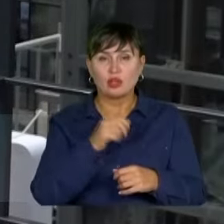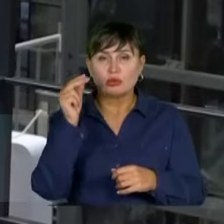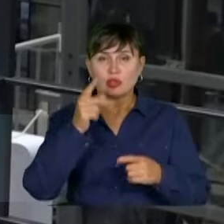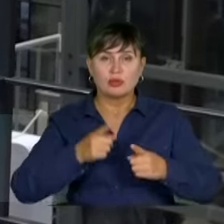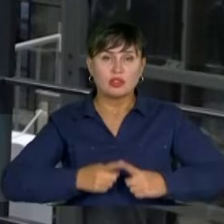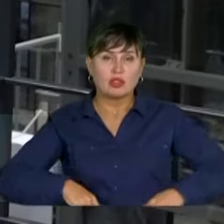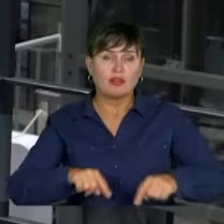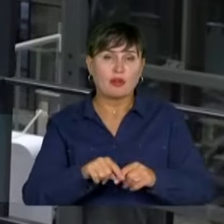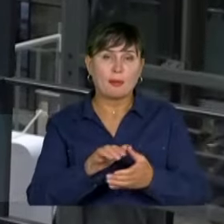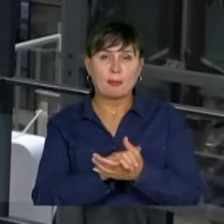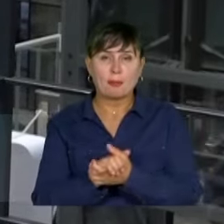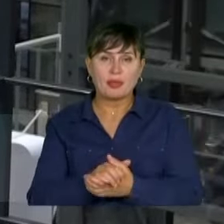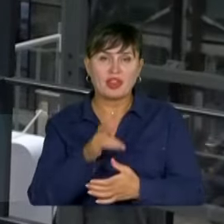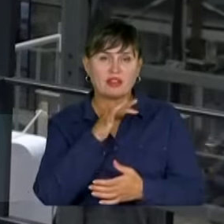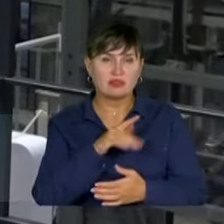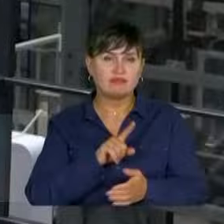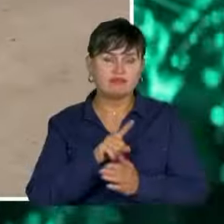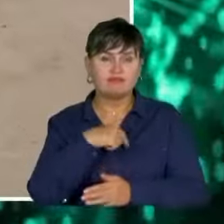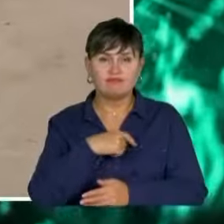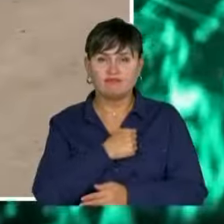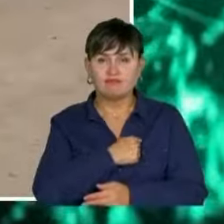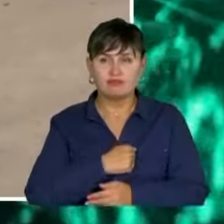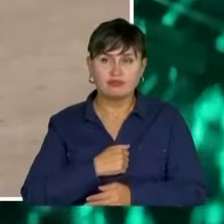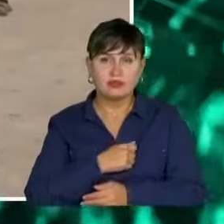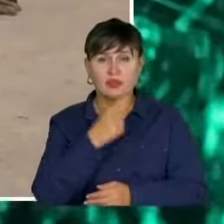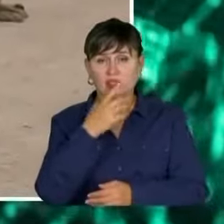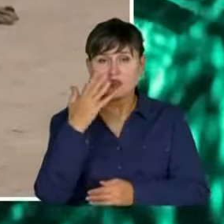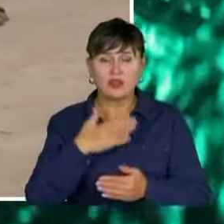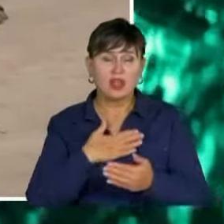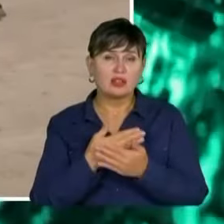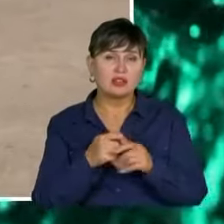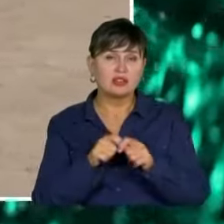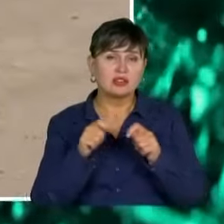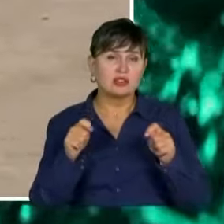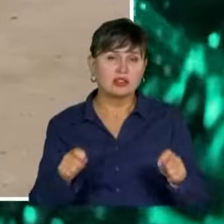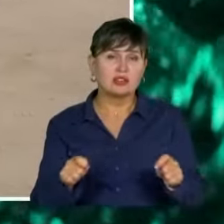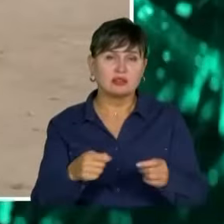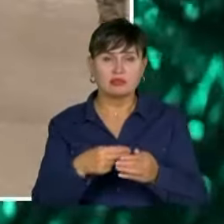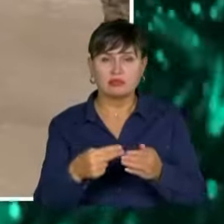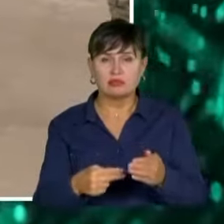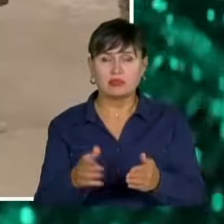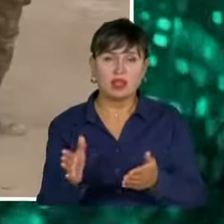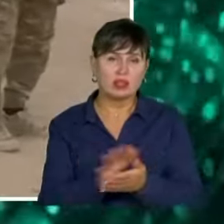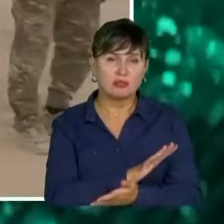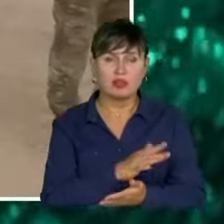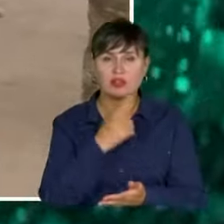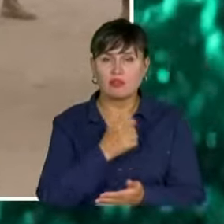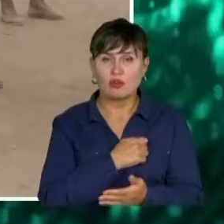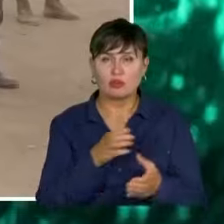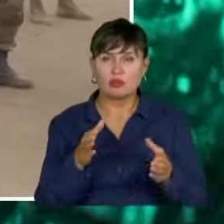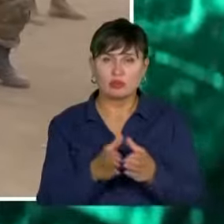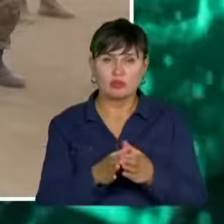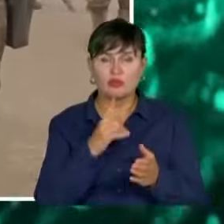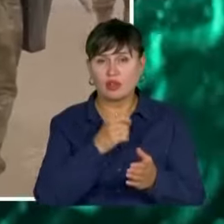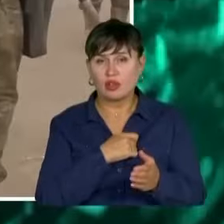заведений в Мирное время вызывает негодование у граждан не так давно активисты запустили петицию за отмену воинской службы по данным военной